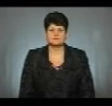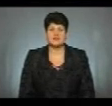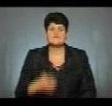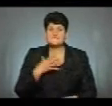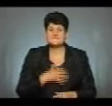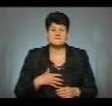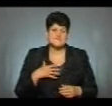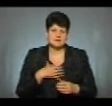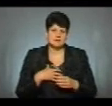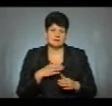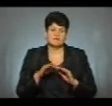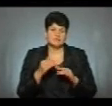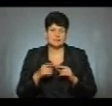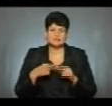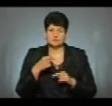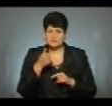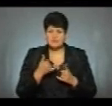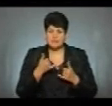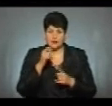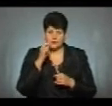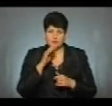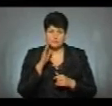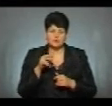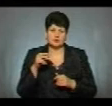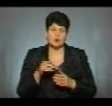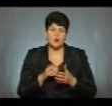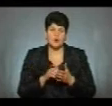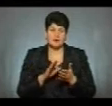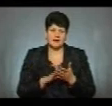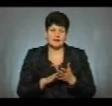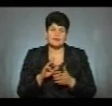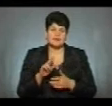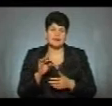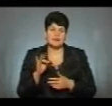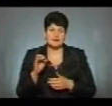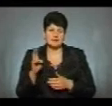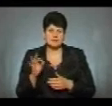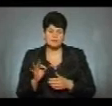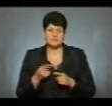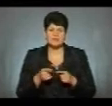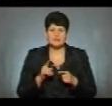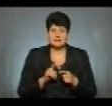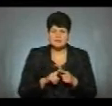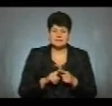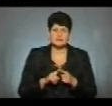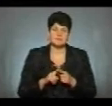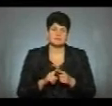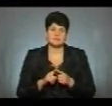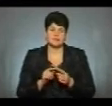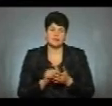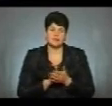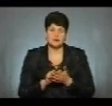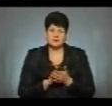Важливим викликом наступних років для України будуть так звані облігації Яресько. Це облігації, які були випущені